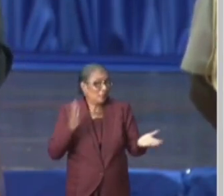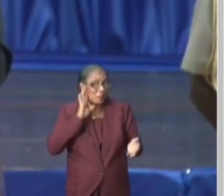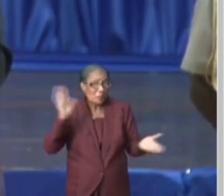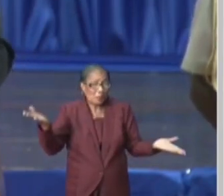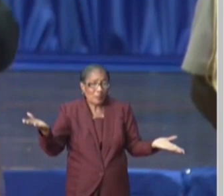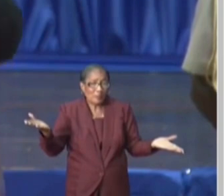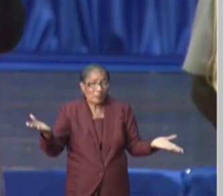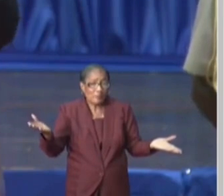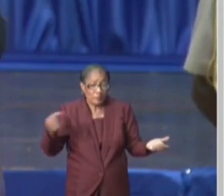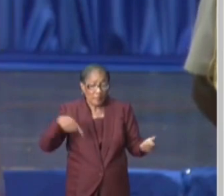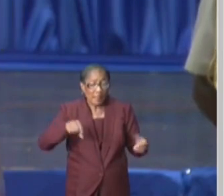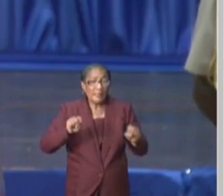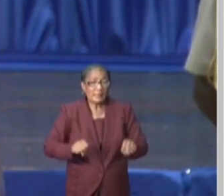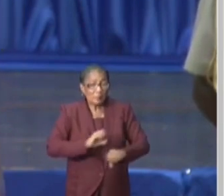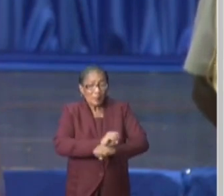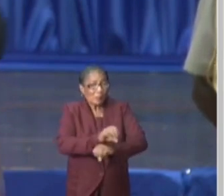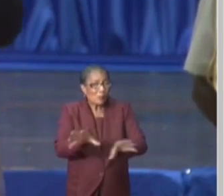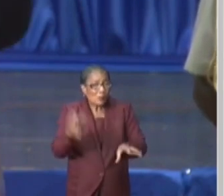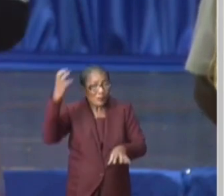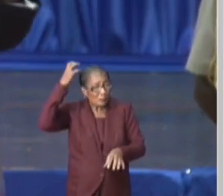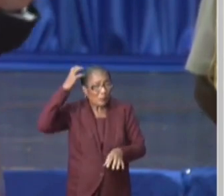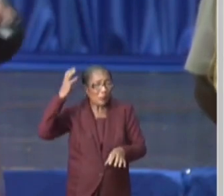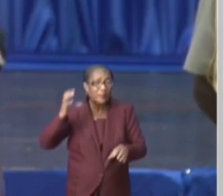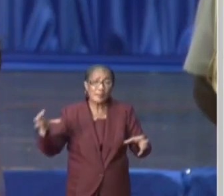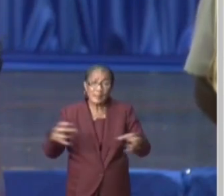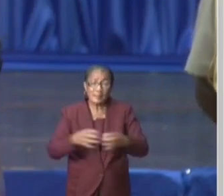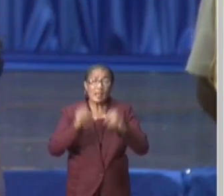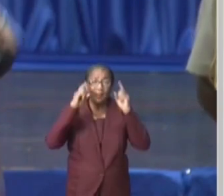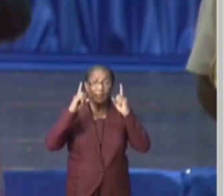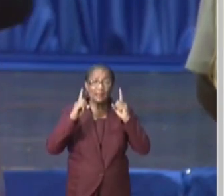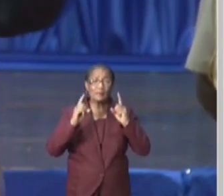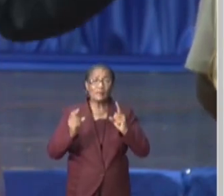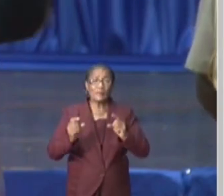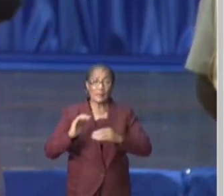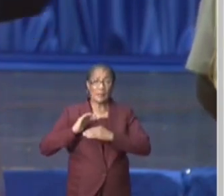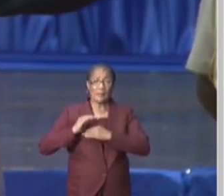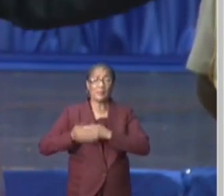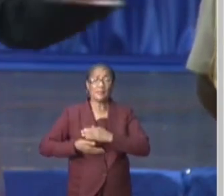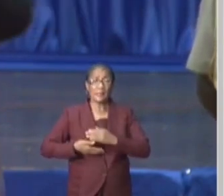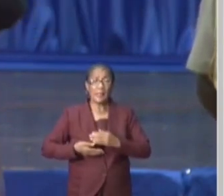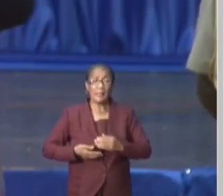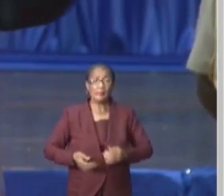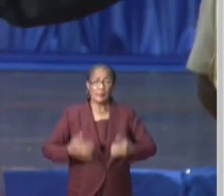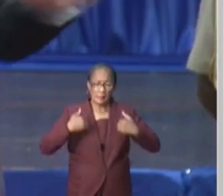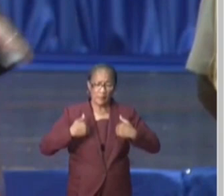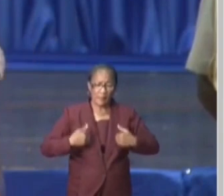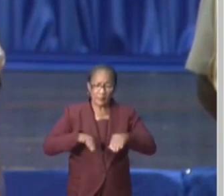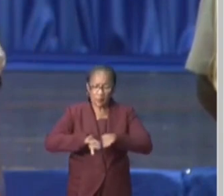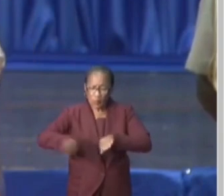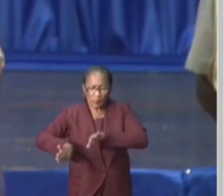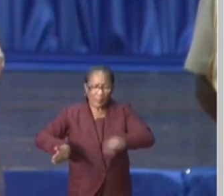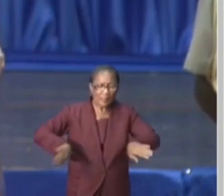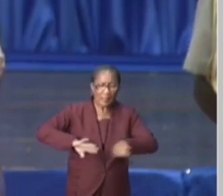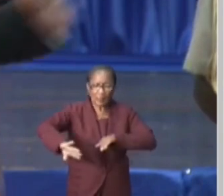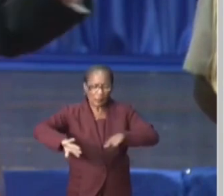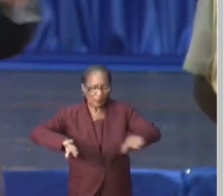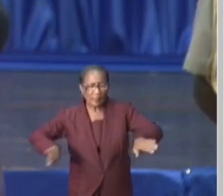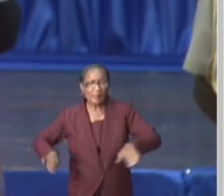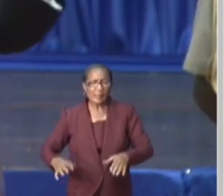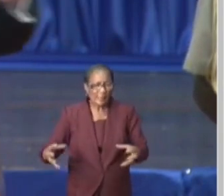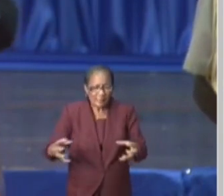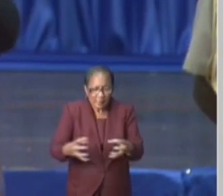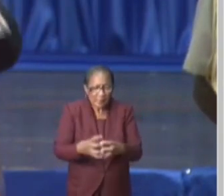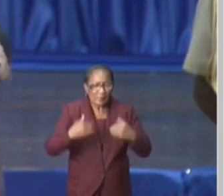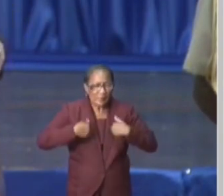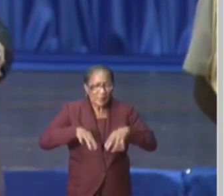en ik zit met covert dat ik we samen leven moet beschermen dat is zoveel mogelijk mensen uit elkaar haal dat ze niet